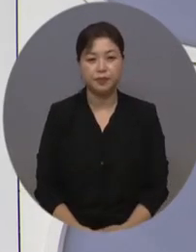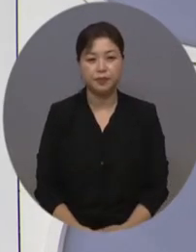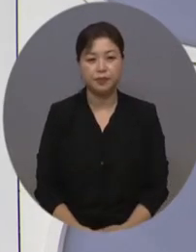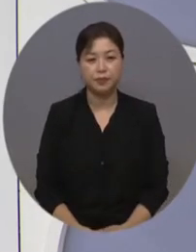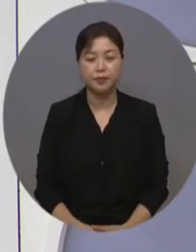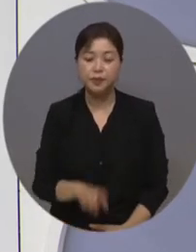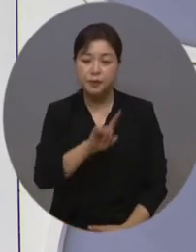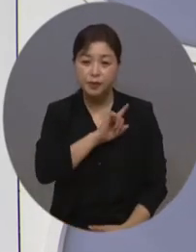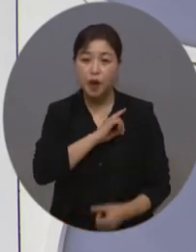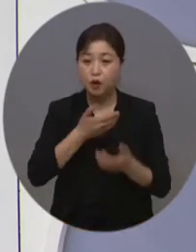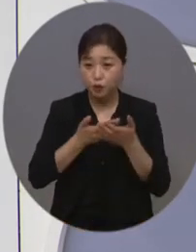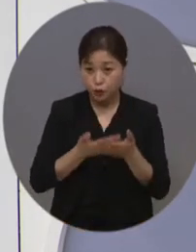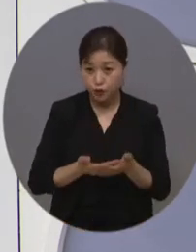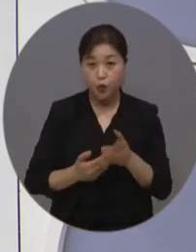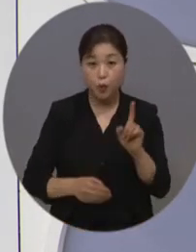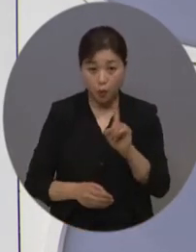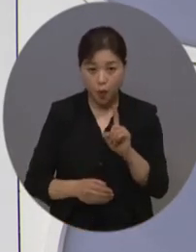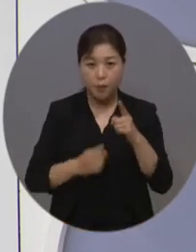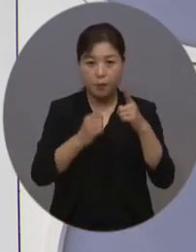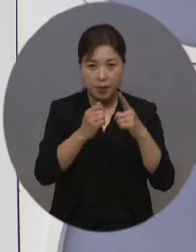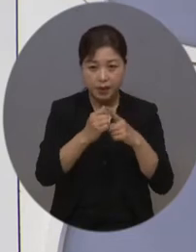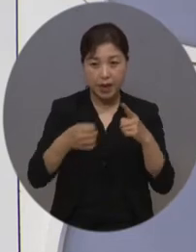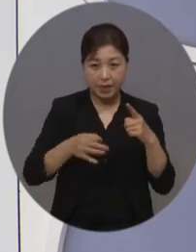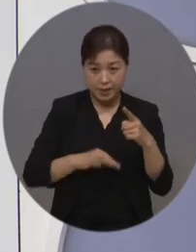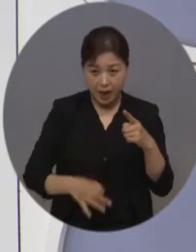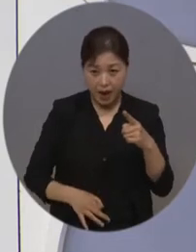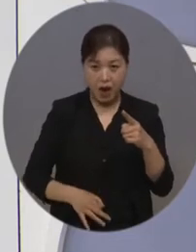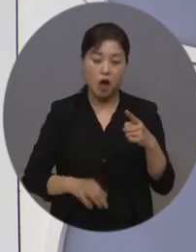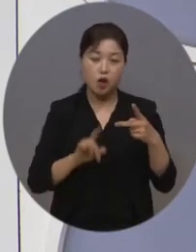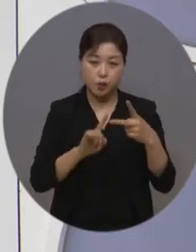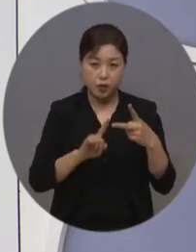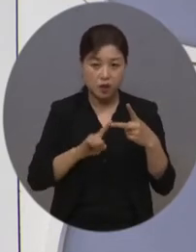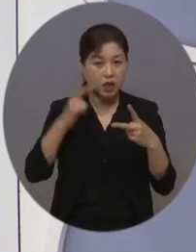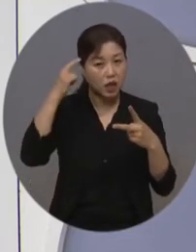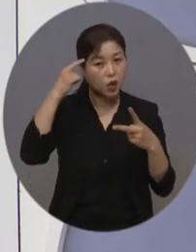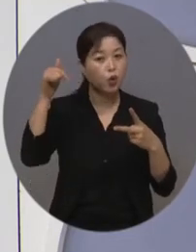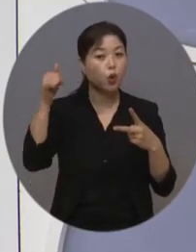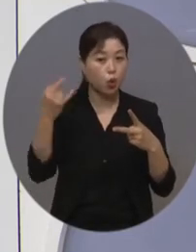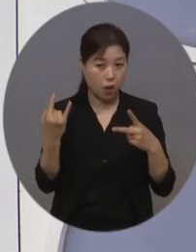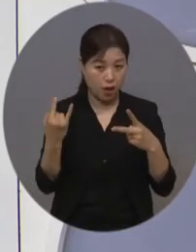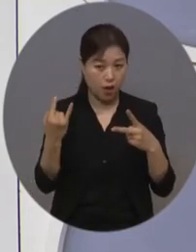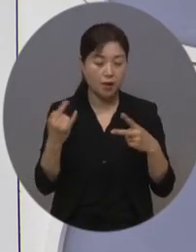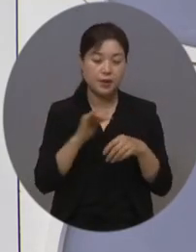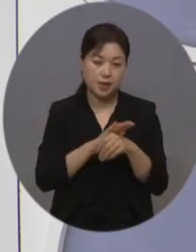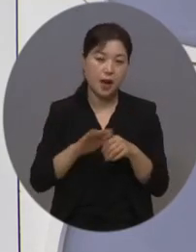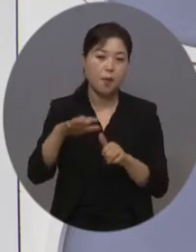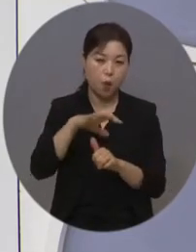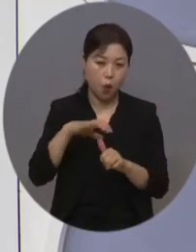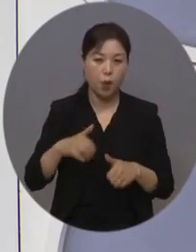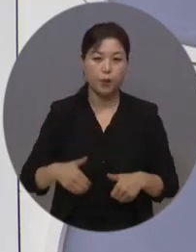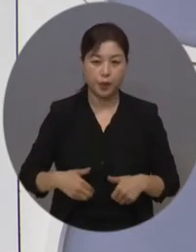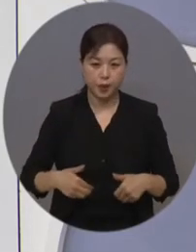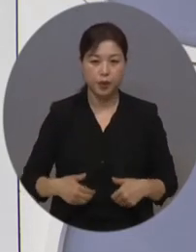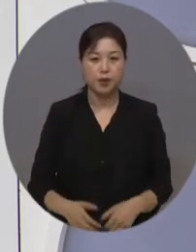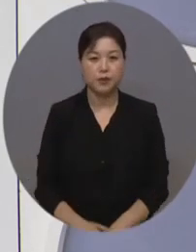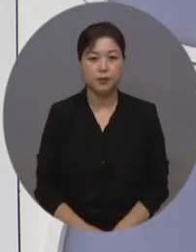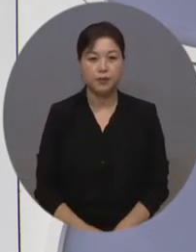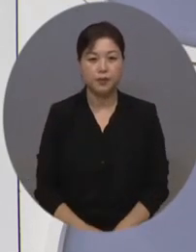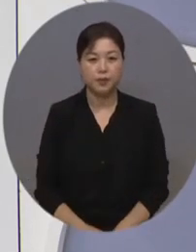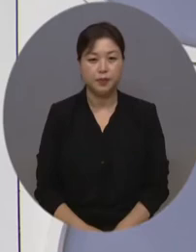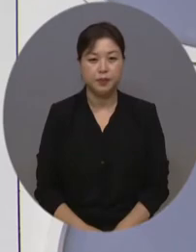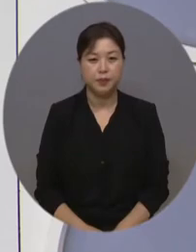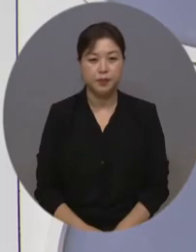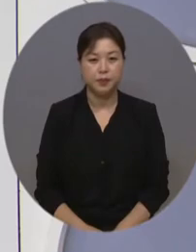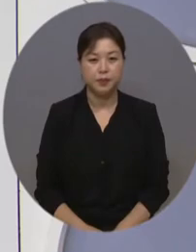제일 중요한 것은 장관뇌를 잘 갖고 해야 된다. 그 다음에는 우리가 참